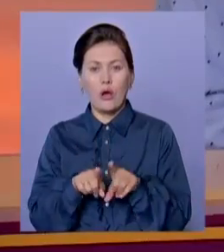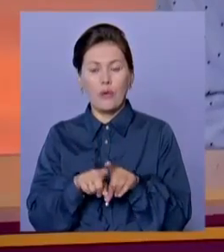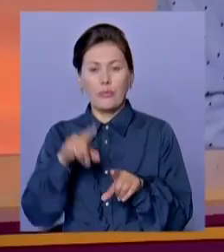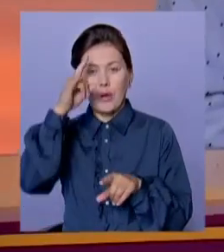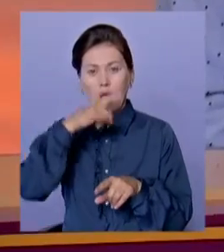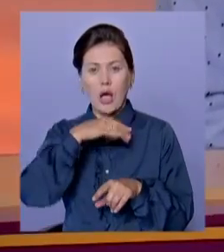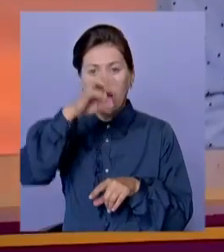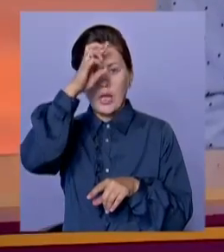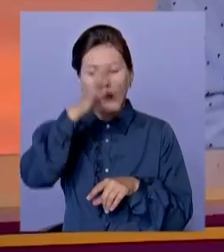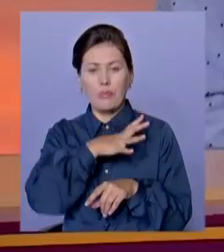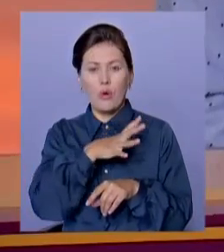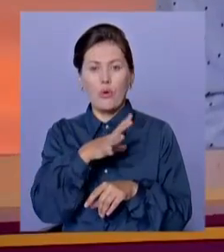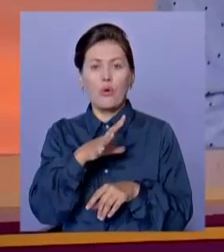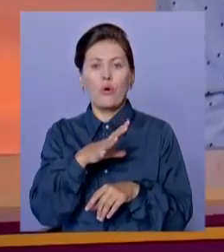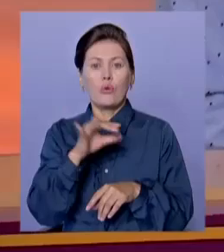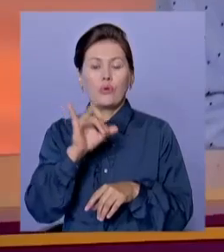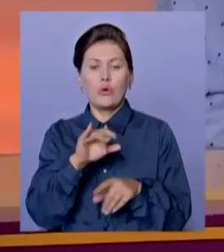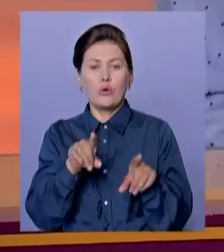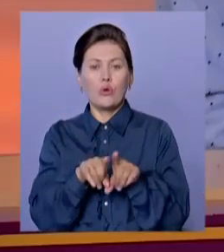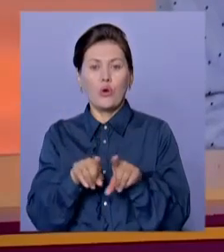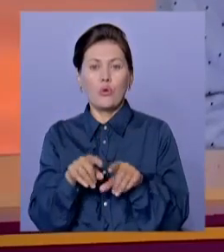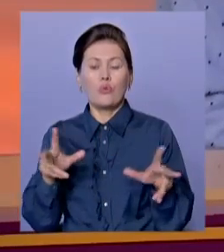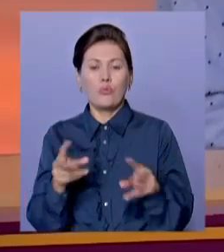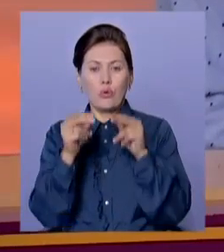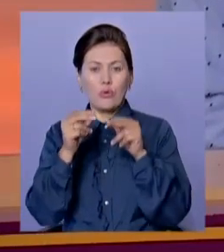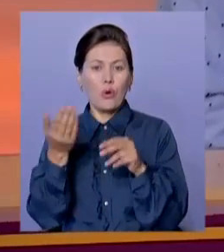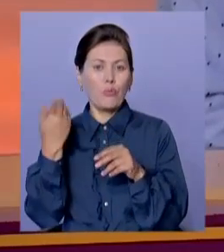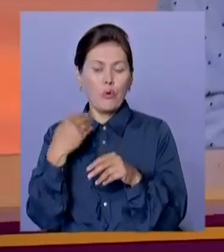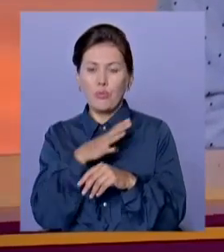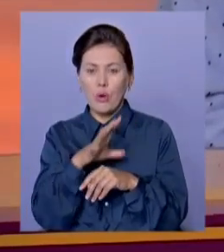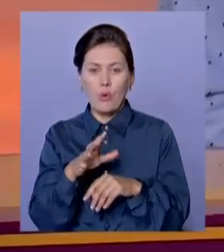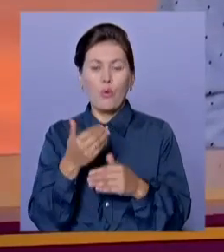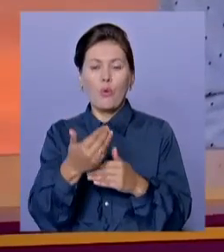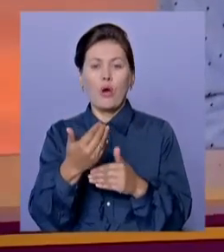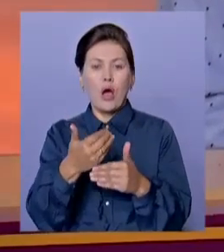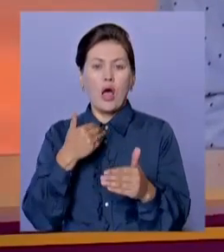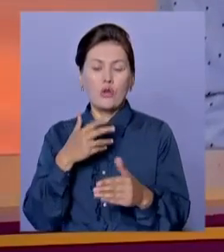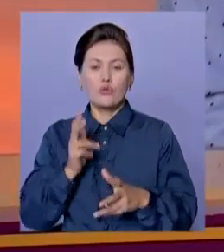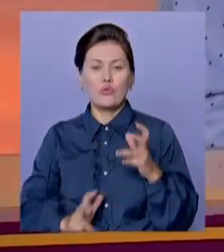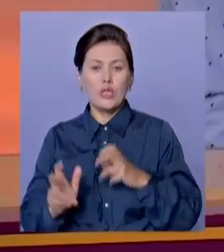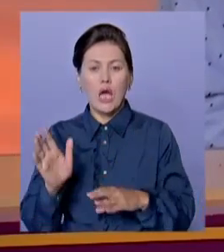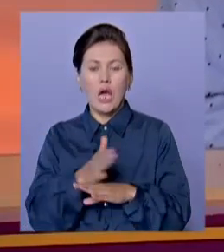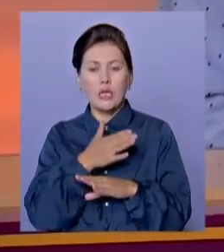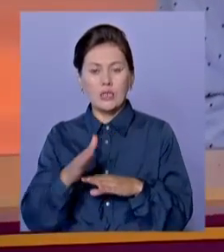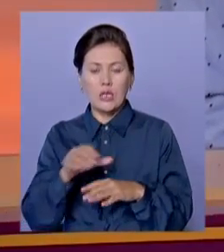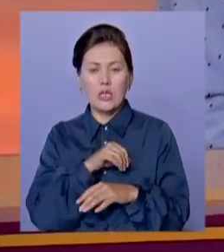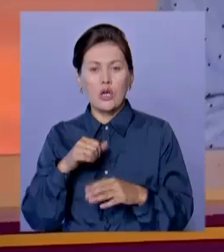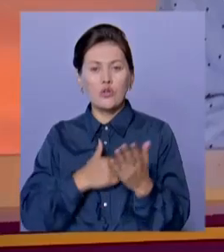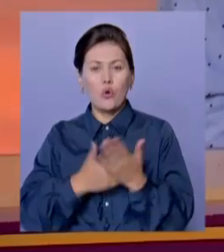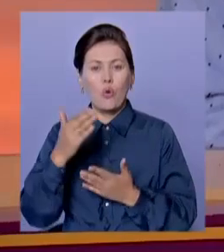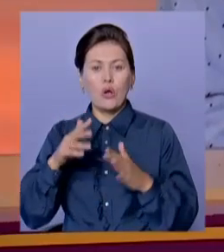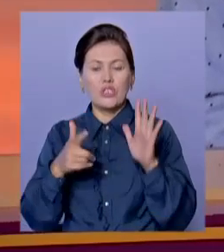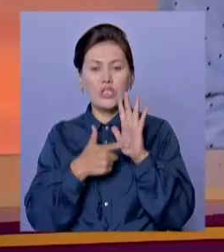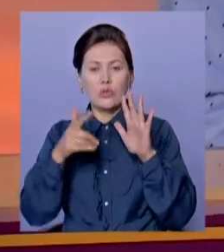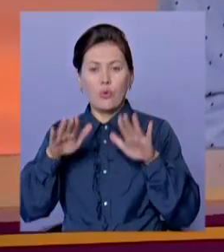Қазақ елінде бұған дейін осындай жетістіктер болмаған болатын. Оның алдында студенттер арасында ең жоғары орын 7-ші